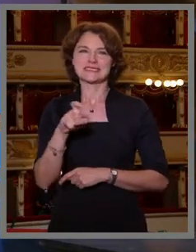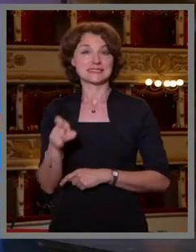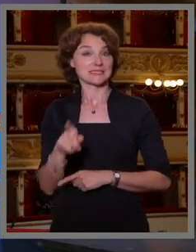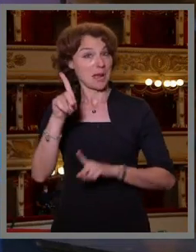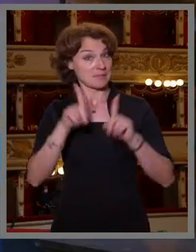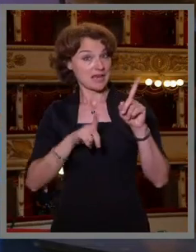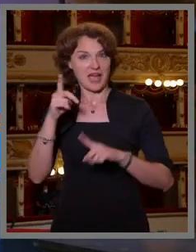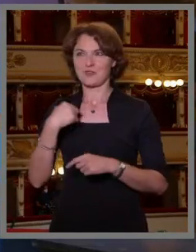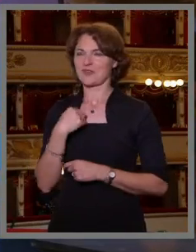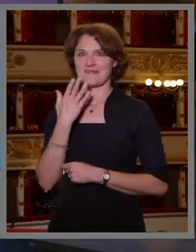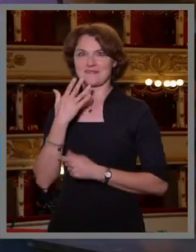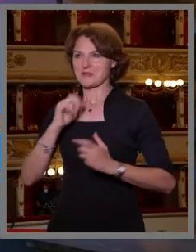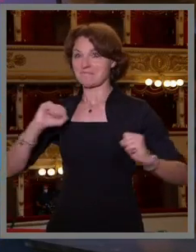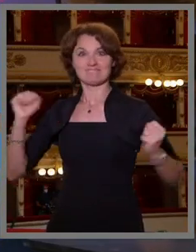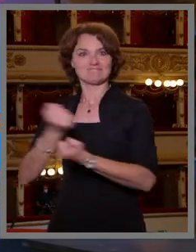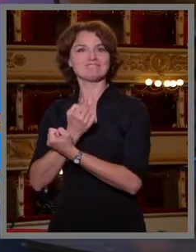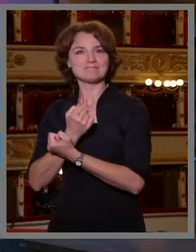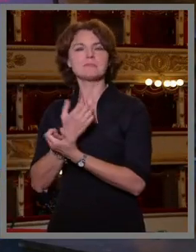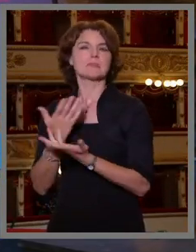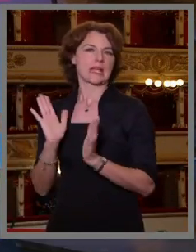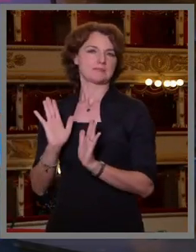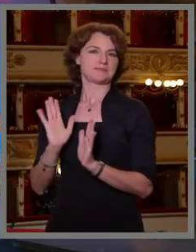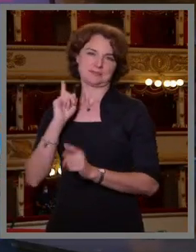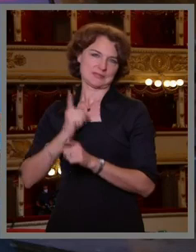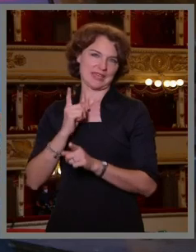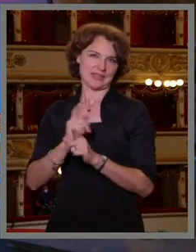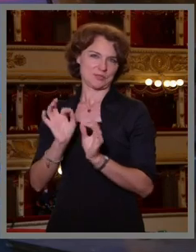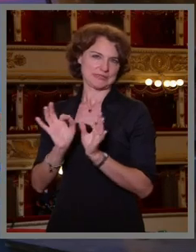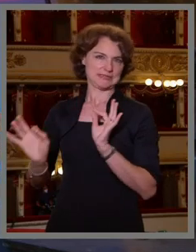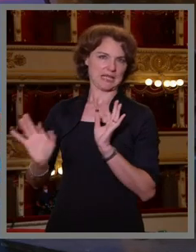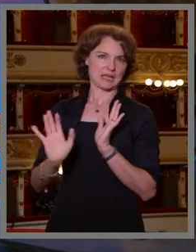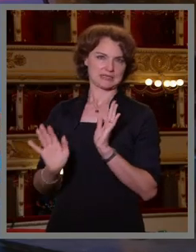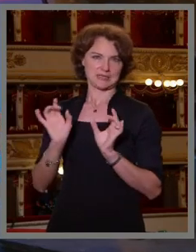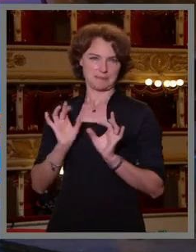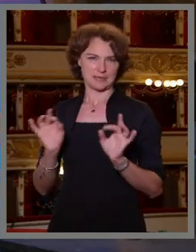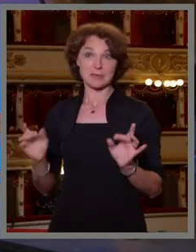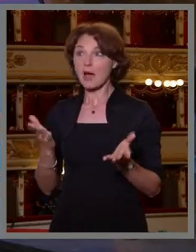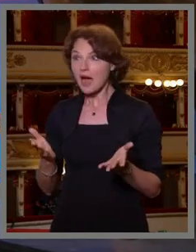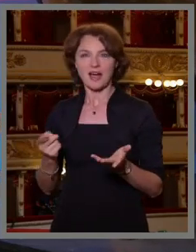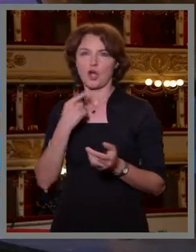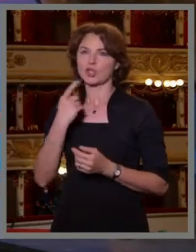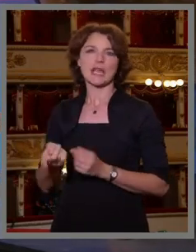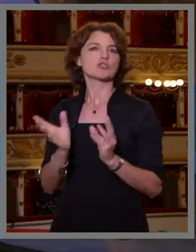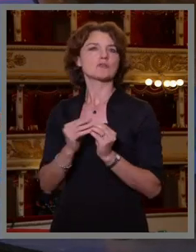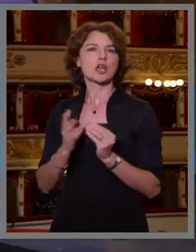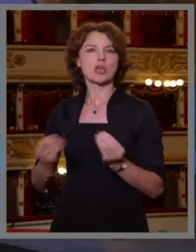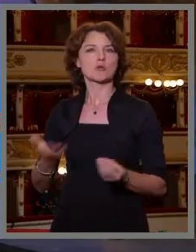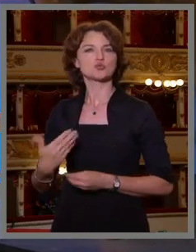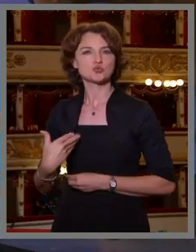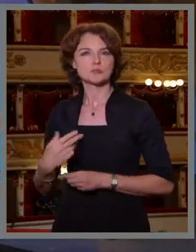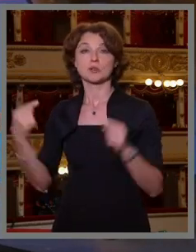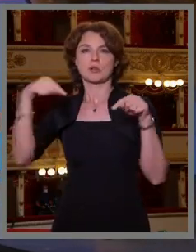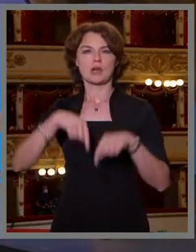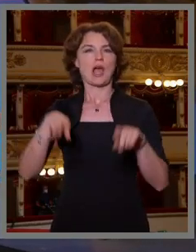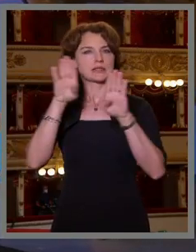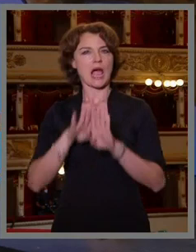braccia al collo perché le la distanza della pandemia ma ho letto facciamolo subito e alla scala ecco